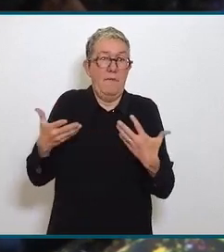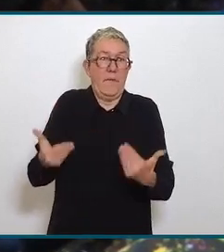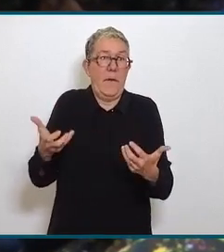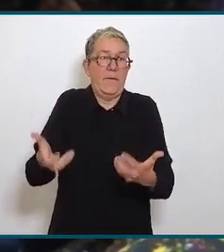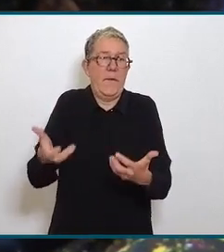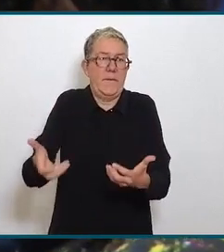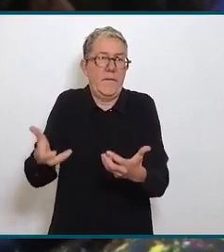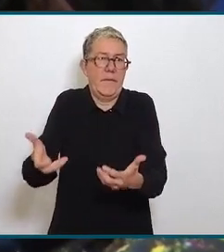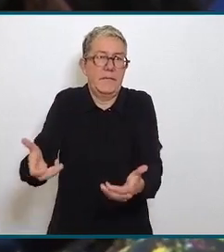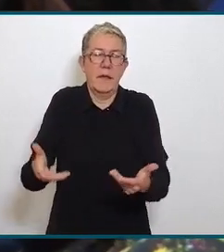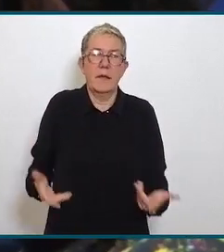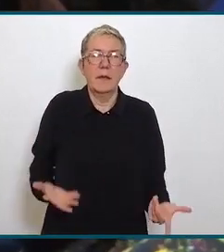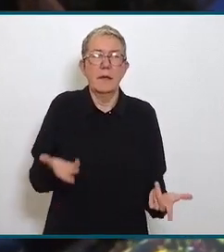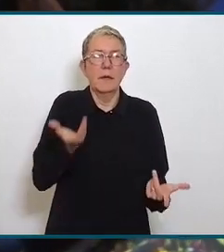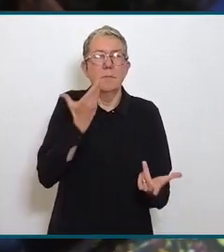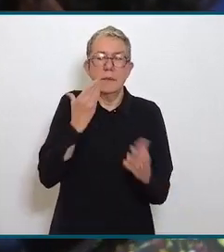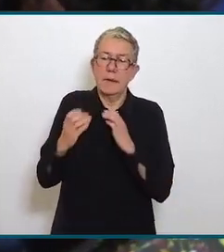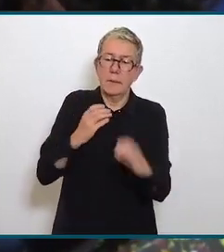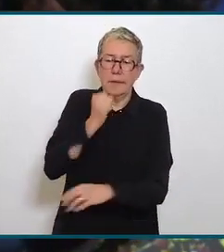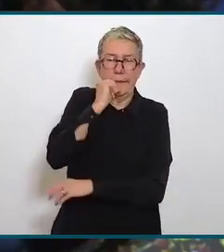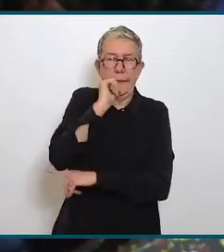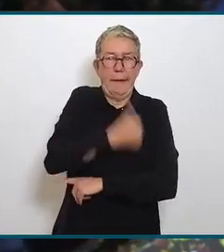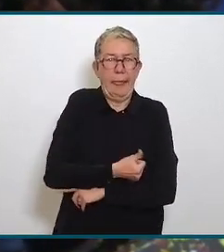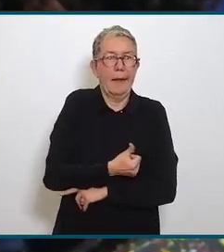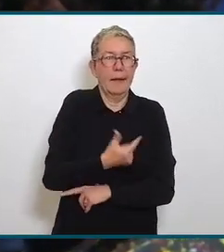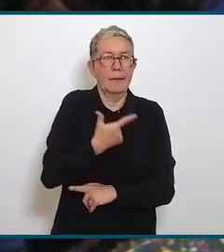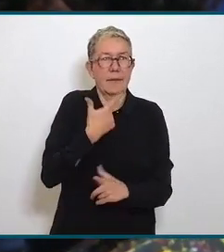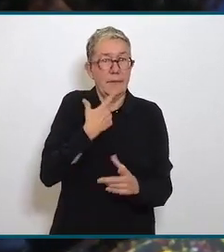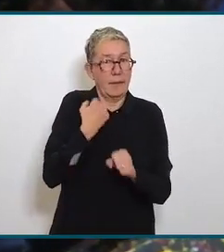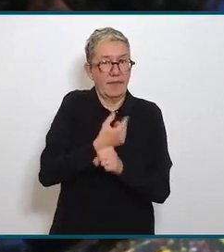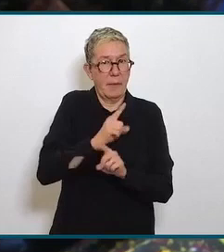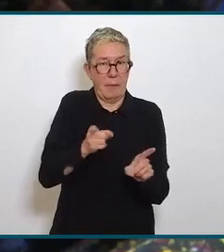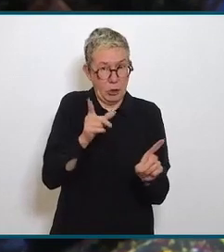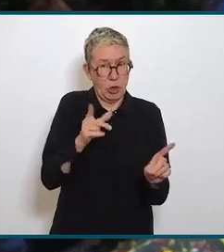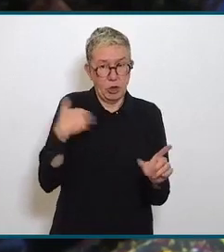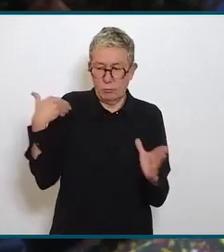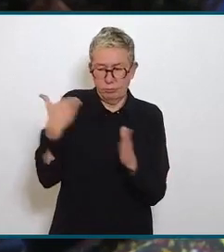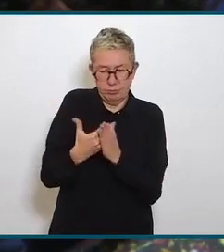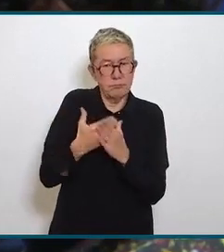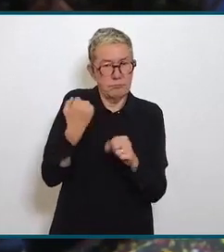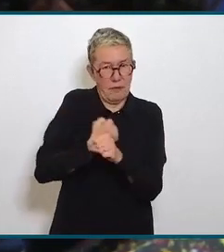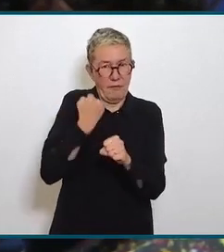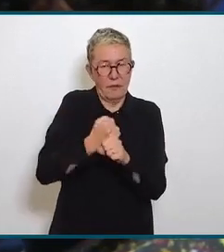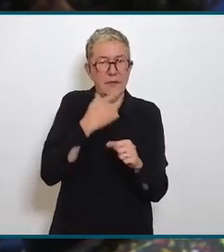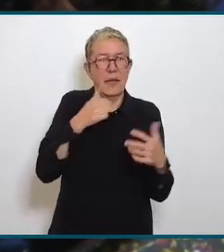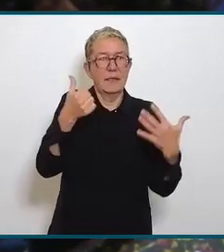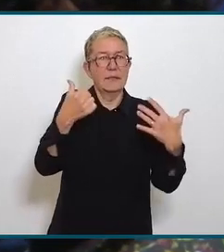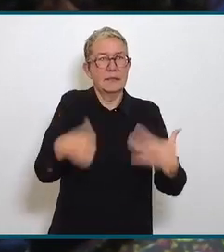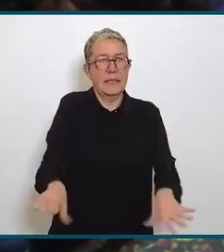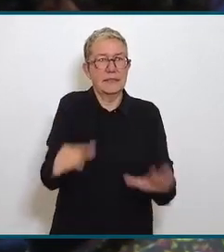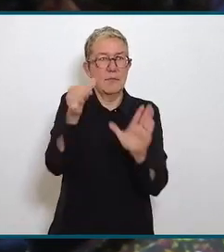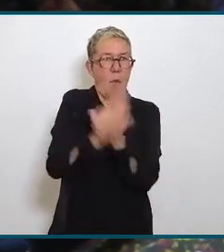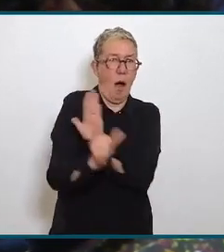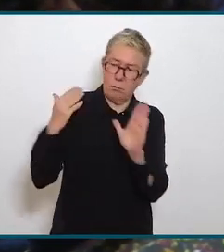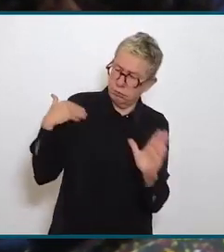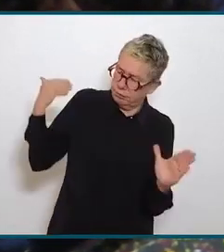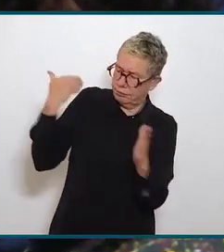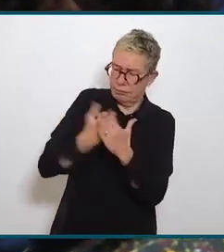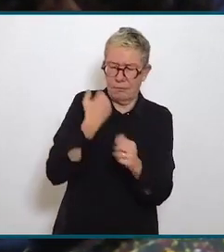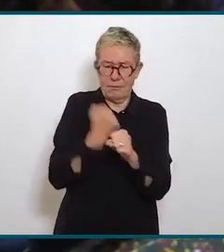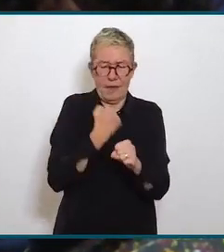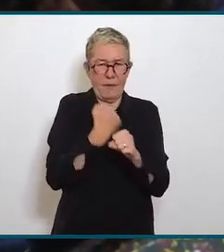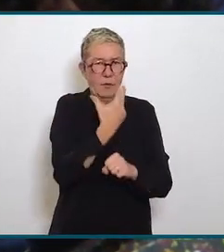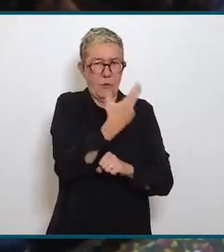Ne pas communiquer ne signifie pas une absence de travail, bien au contraire. Voilà 16 mois maintenant que nous sommes à pied d'œuvre sur trois aspects